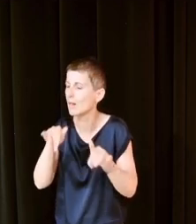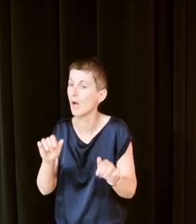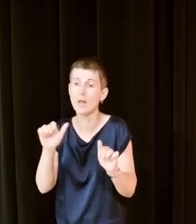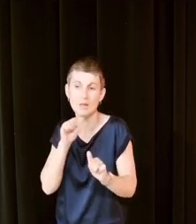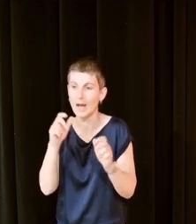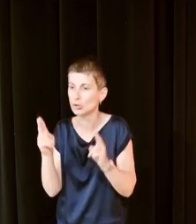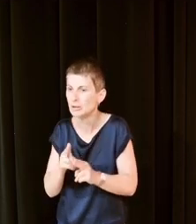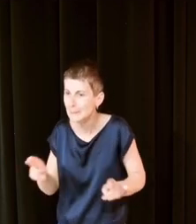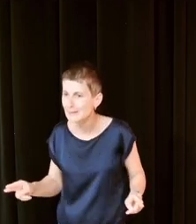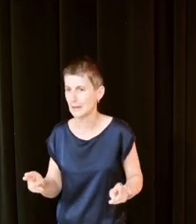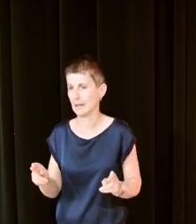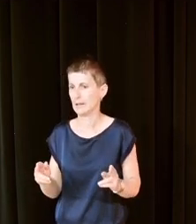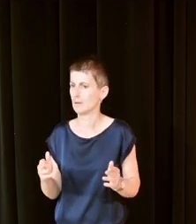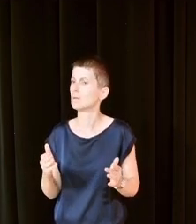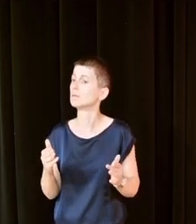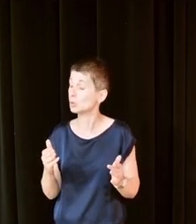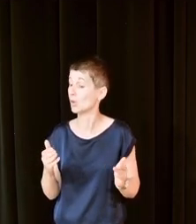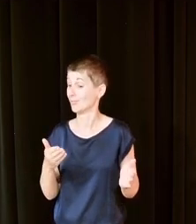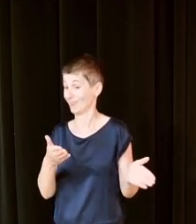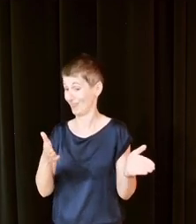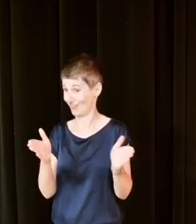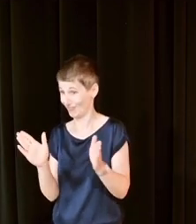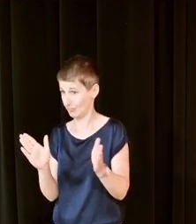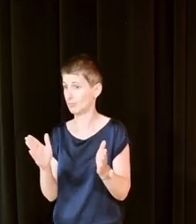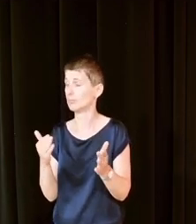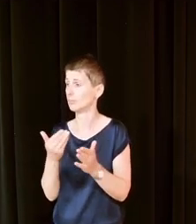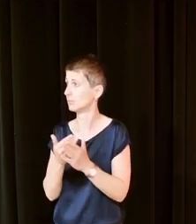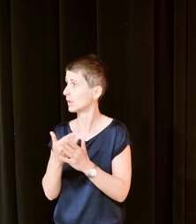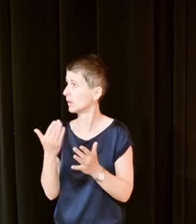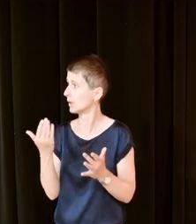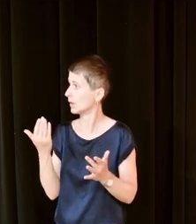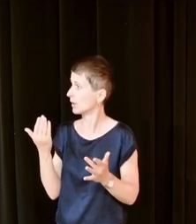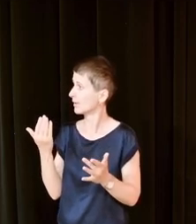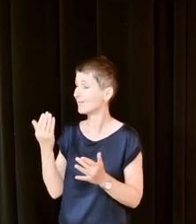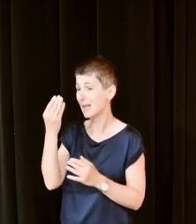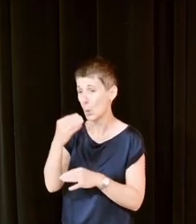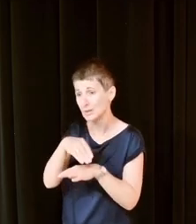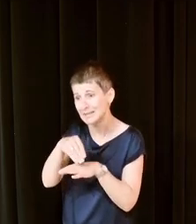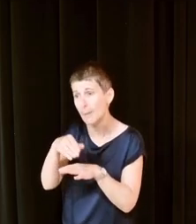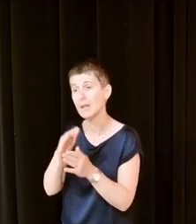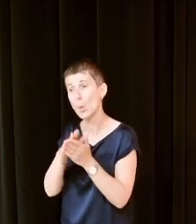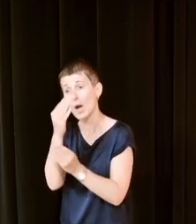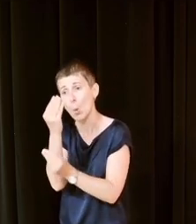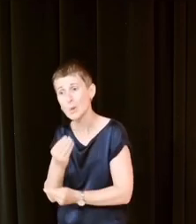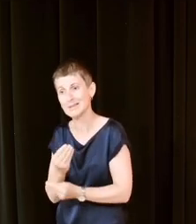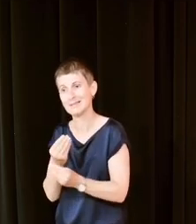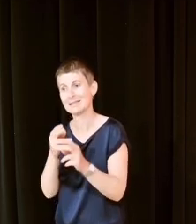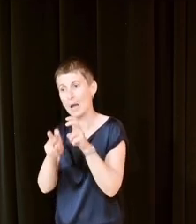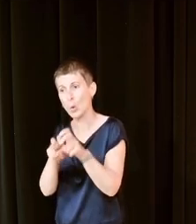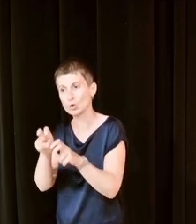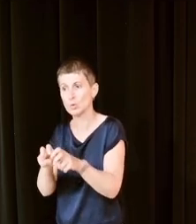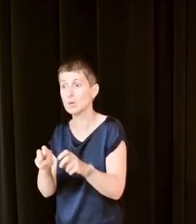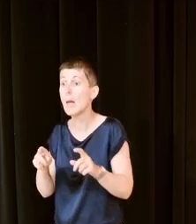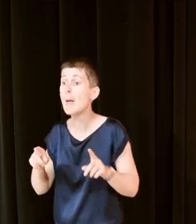sondern, und da will ich natürlich jetzt auch mit Ihnen hinkommen, so zu dem Feld der Kunsttherapie schlechthin, sondern es ist manchmal